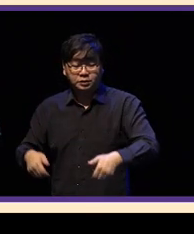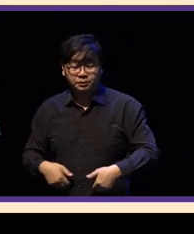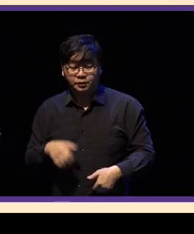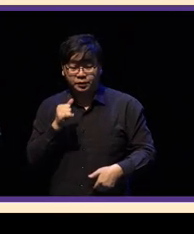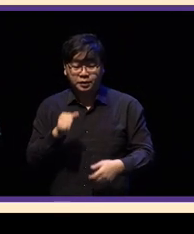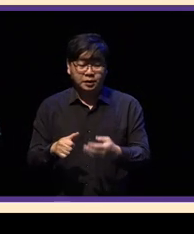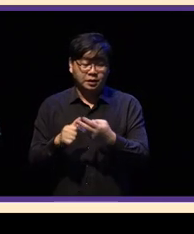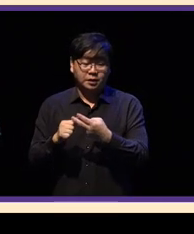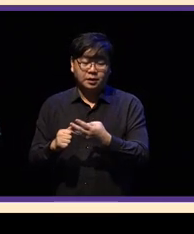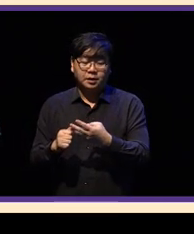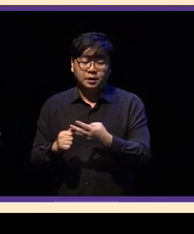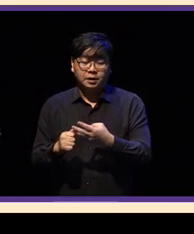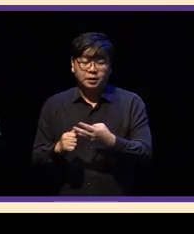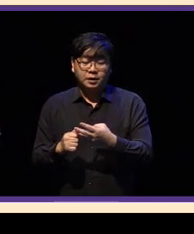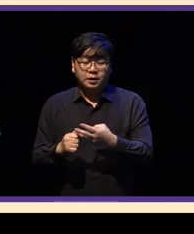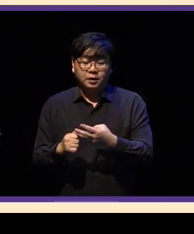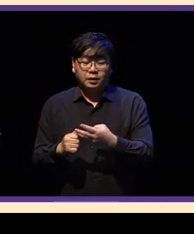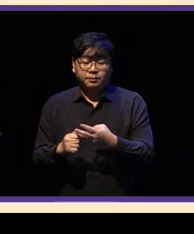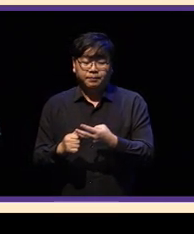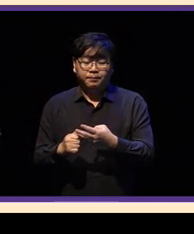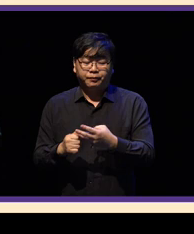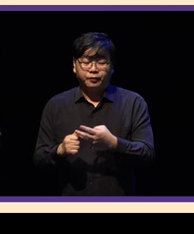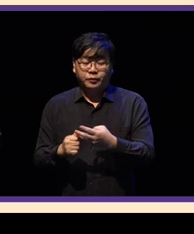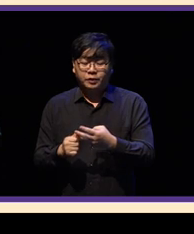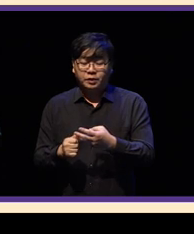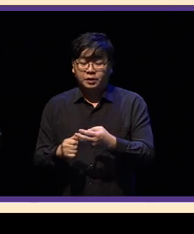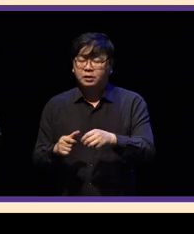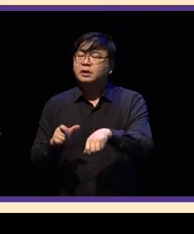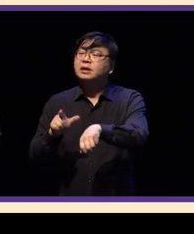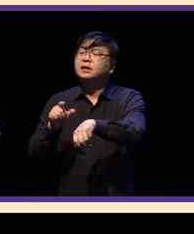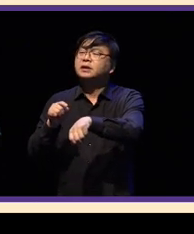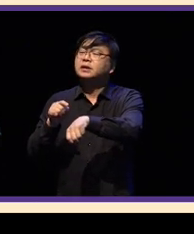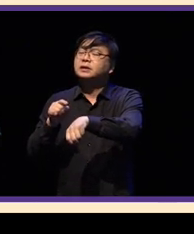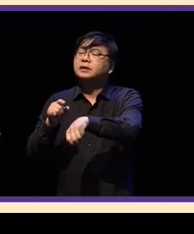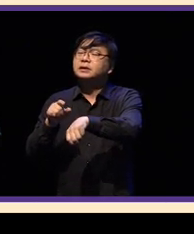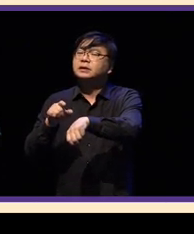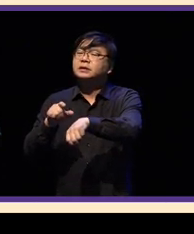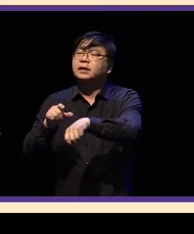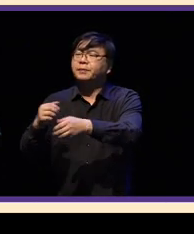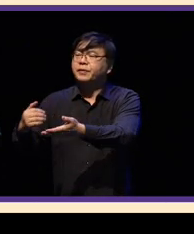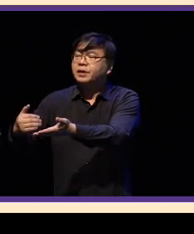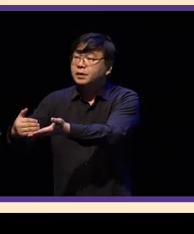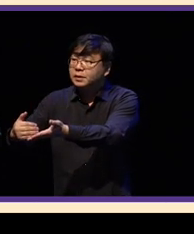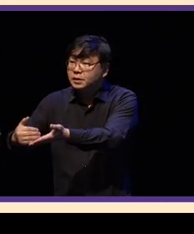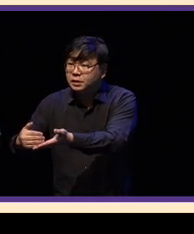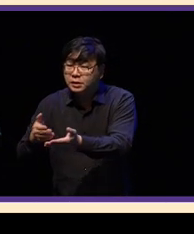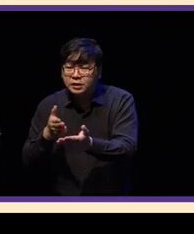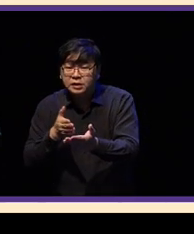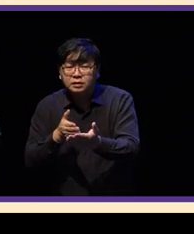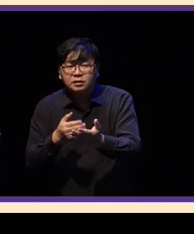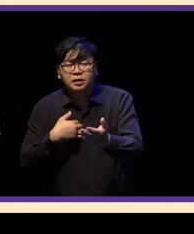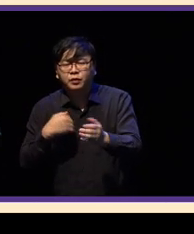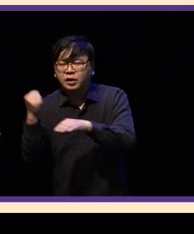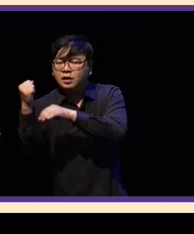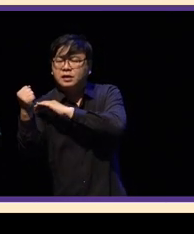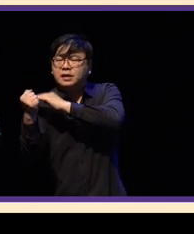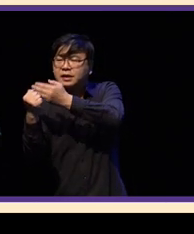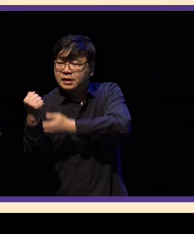되고요. 그 시간이 좀 많이 걸릴 수 있습니다. 이게 제가 신청서 자격은